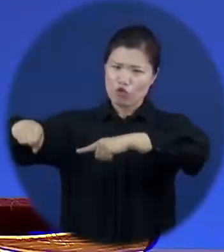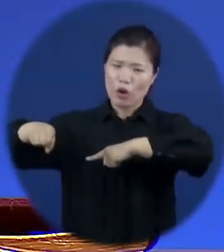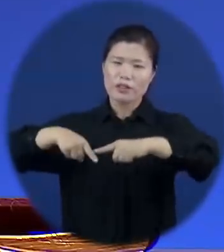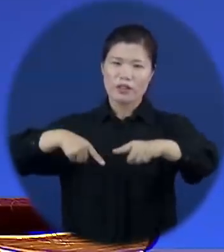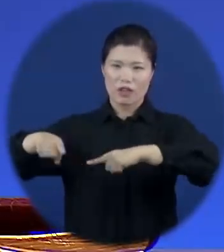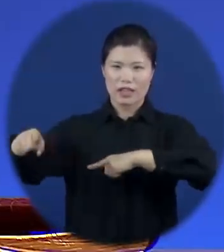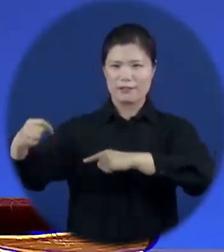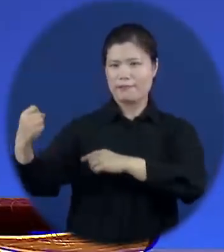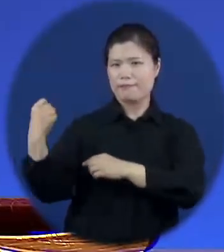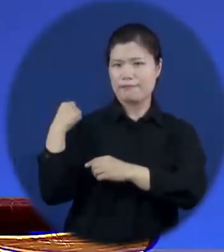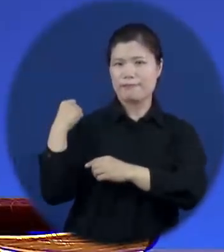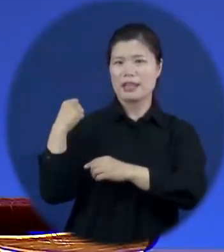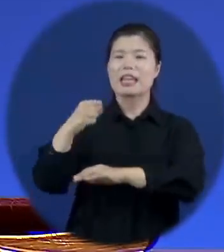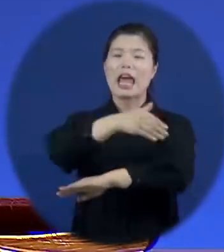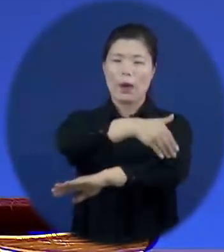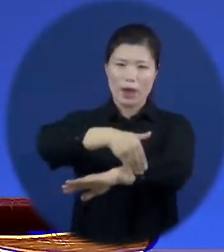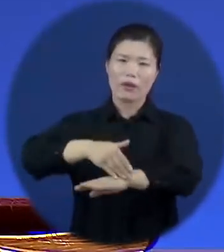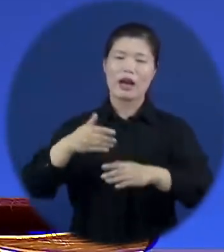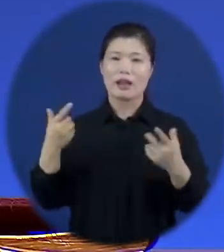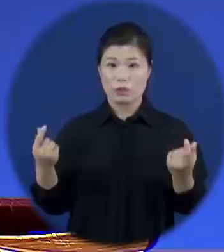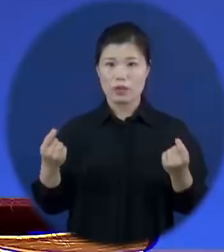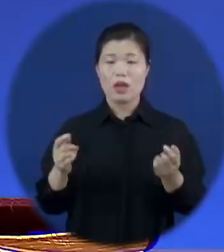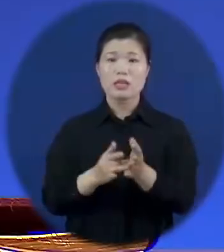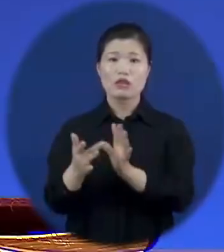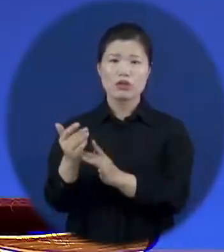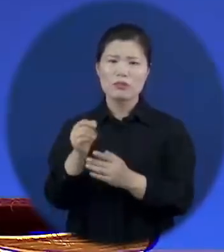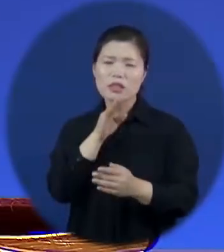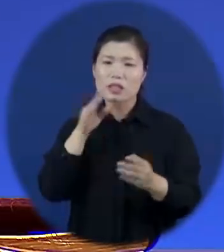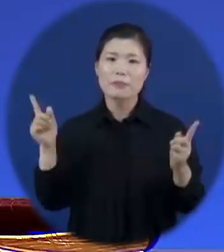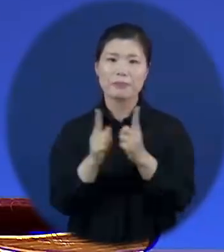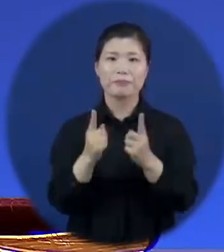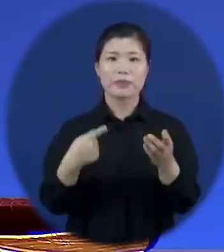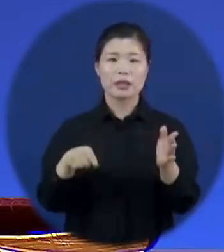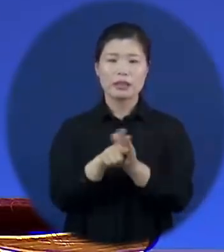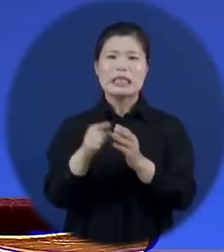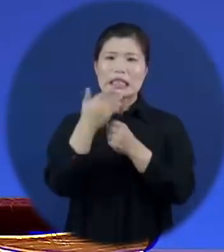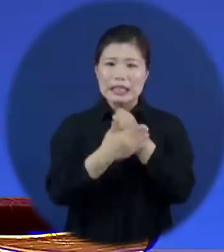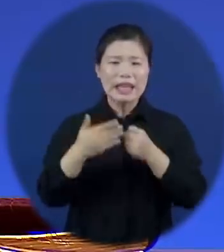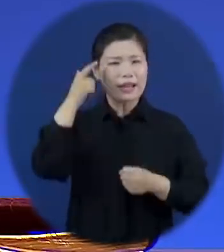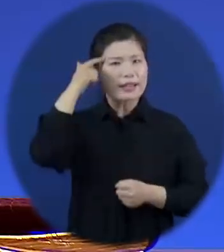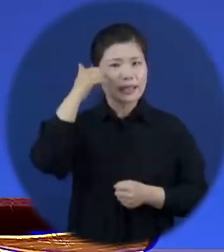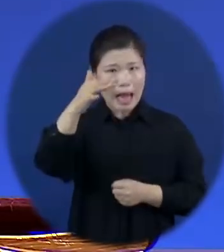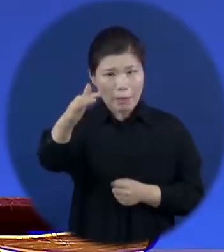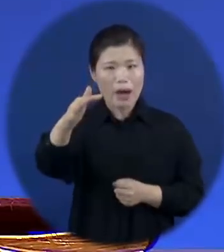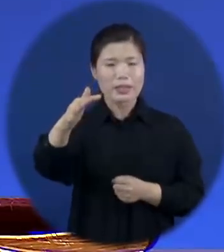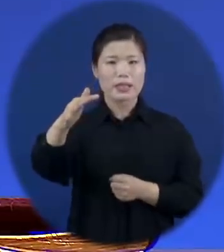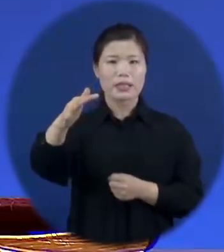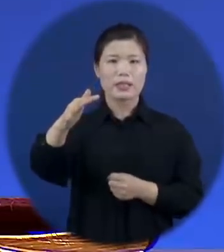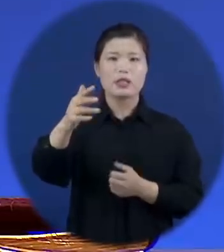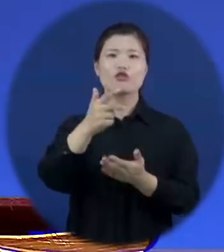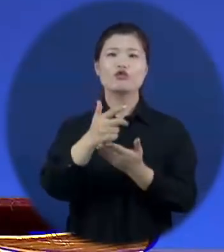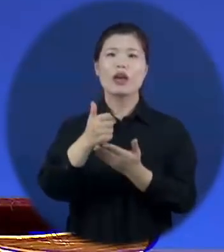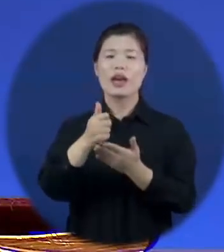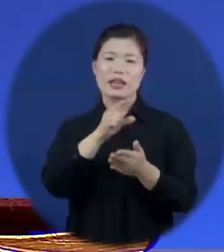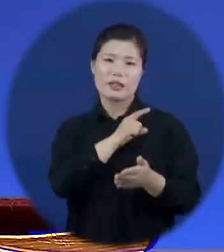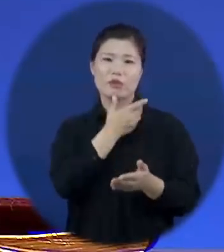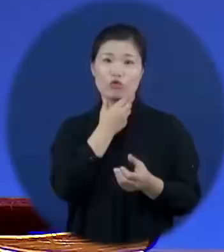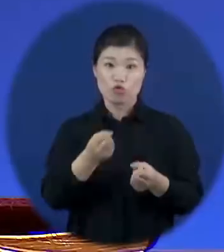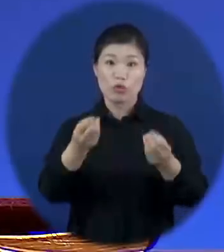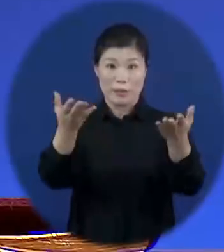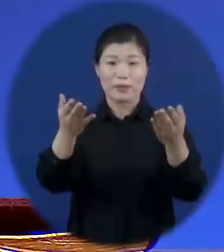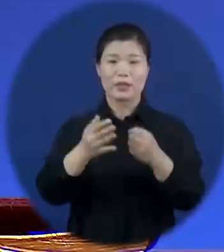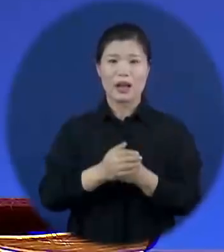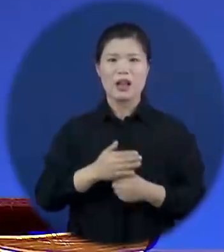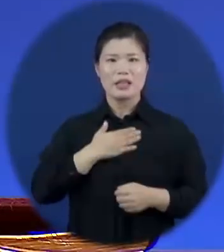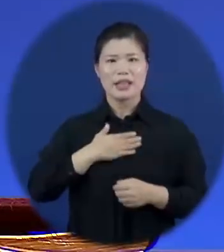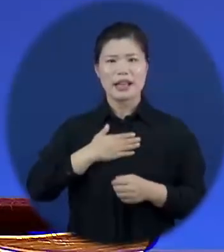하나님의 은혜였습니다. 예수님을 진짜로 만나기 위해 먼저 그 은혜를 사모하시기를 주의 이름으로 축원합니다. 저